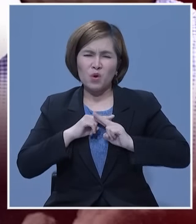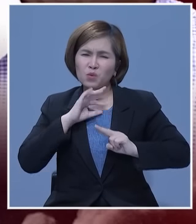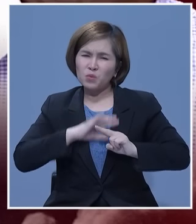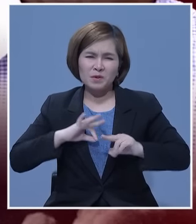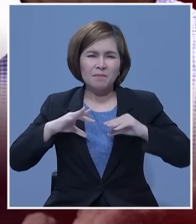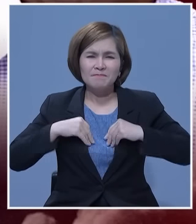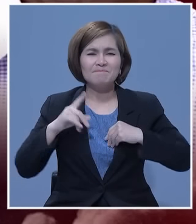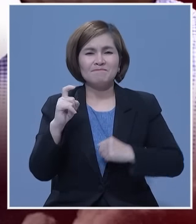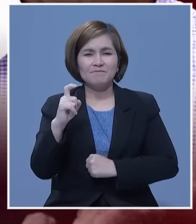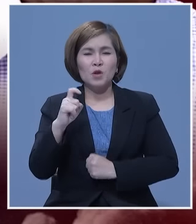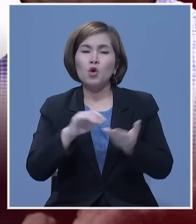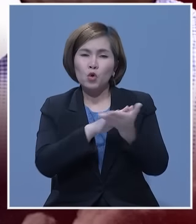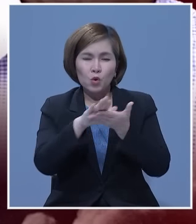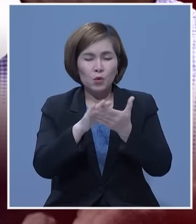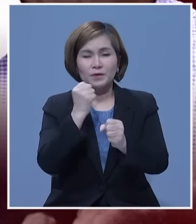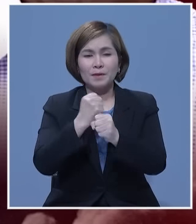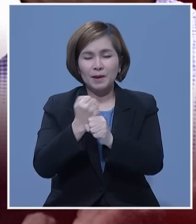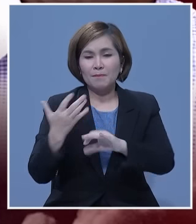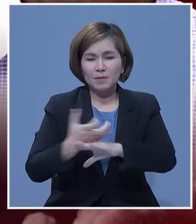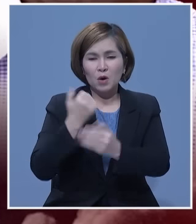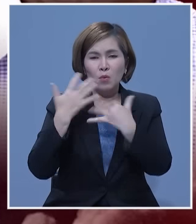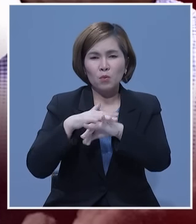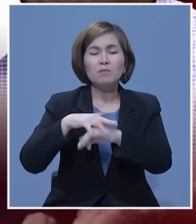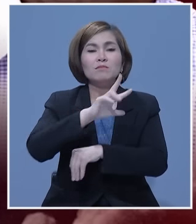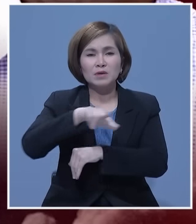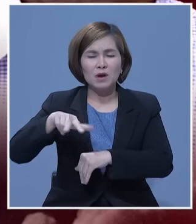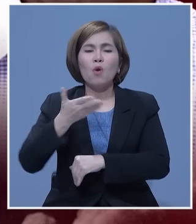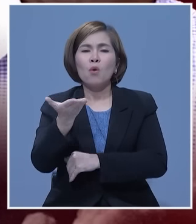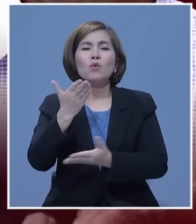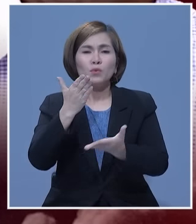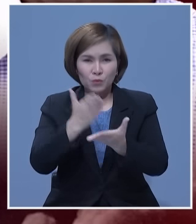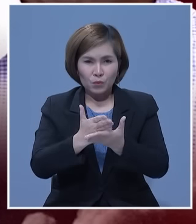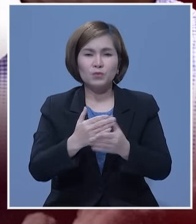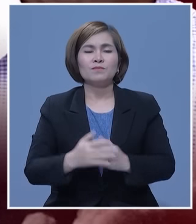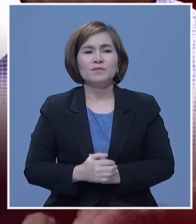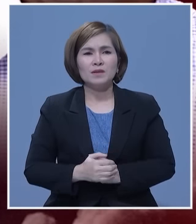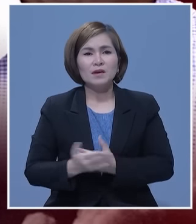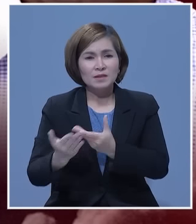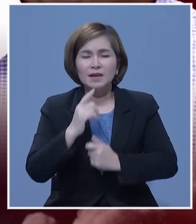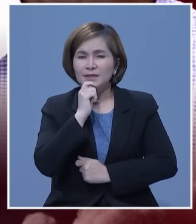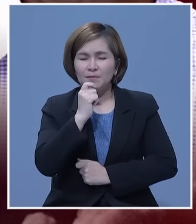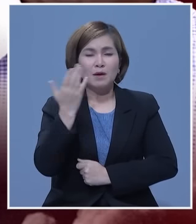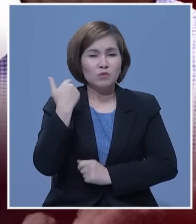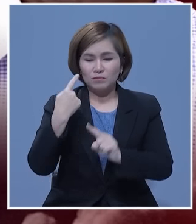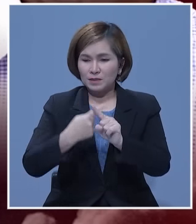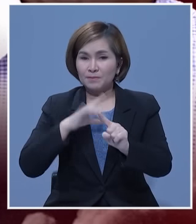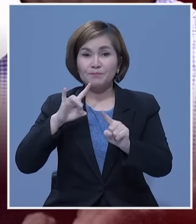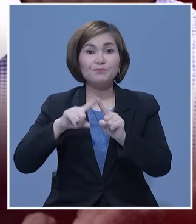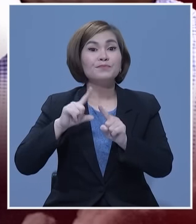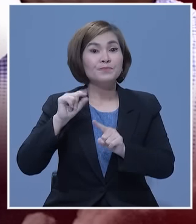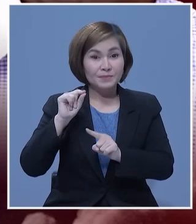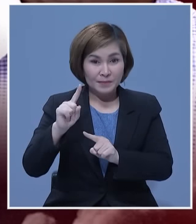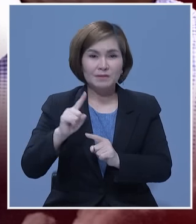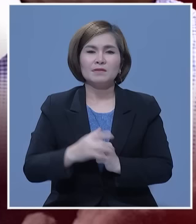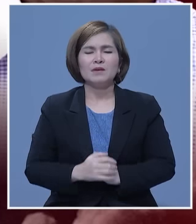ประกาศยุติบทบาททางการเมืองกับพรรคเพื่อไทยผ่านรายการกรรมกรข่าวคุยนอกจอเมื่อวันที่ 21สิงหาคมคือขอ